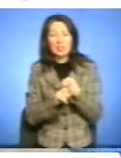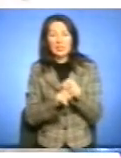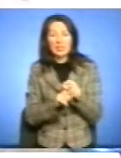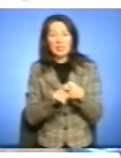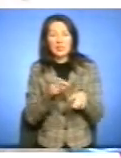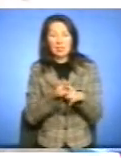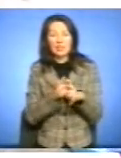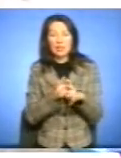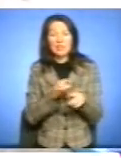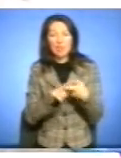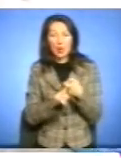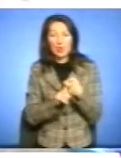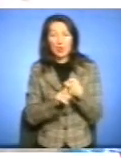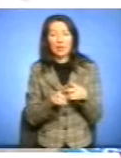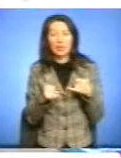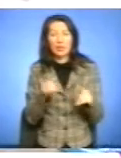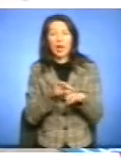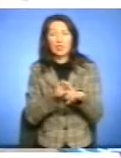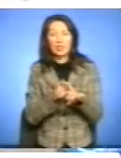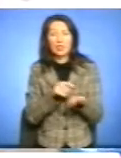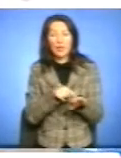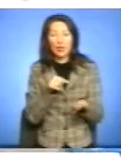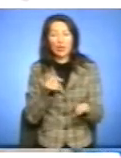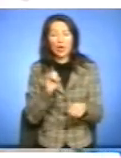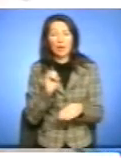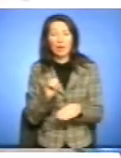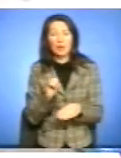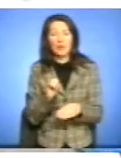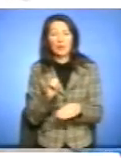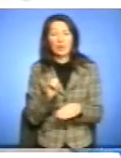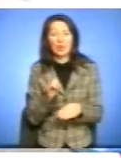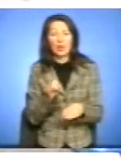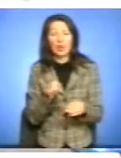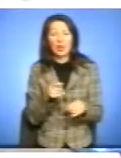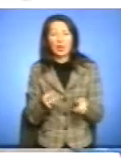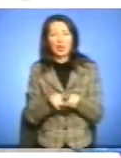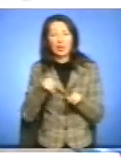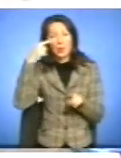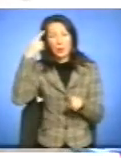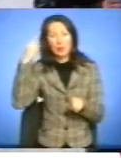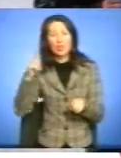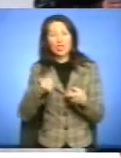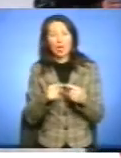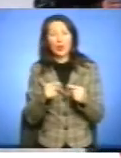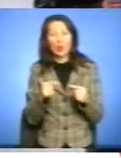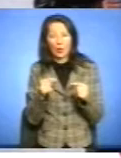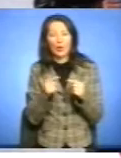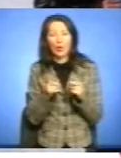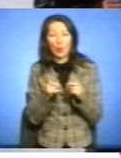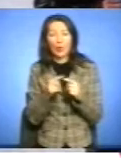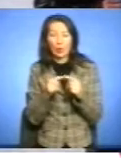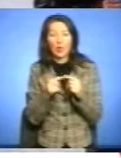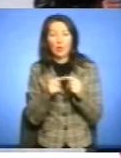Тобто безпосередньо для тіла відчуття, так, і відповідно такий психологічний контакт. Щодо обіймів